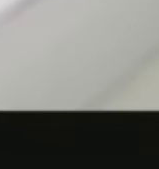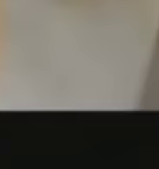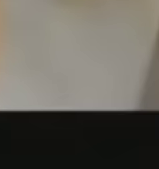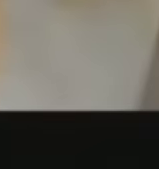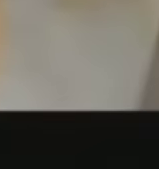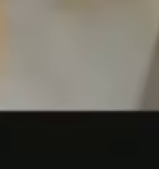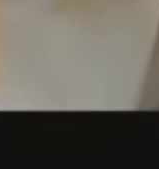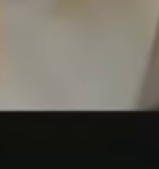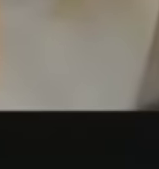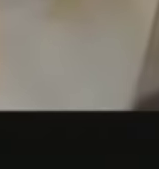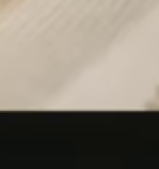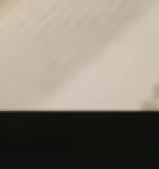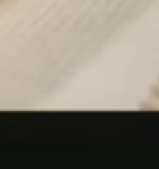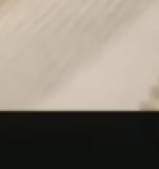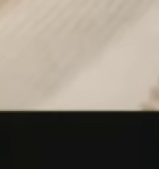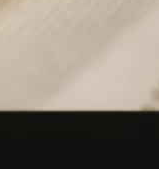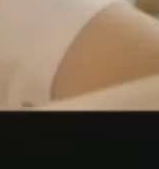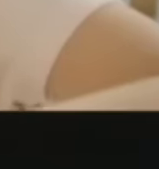bisa.